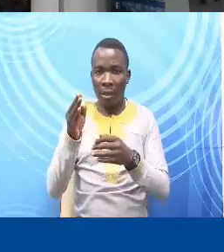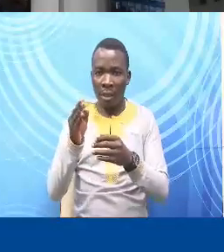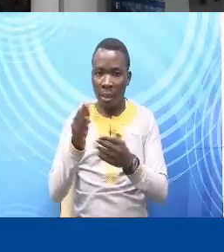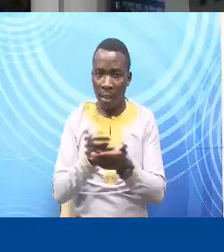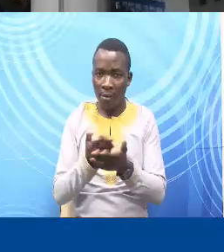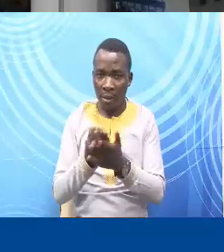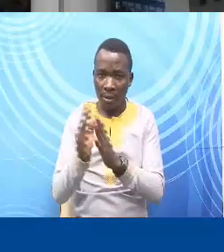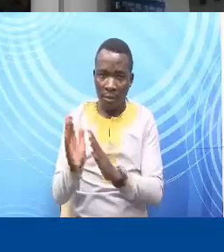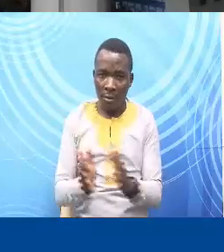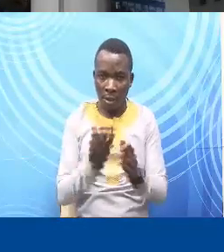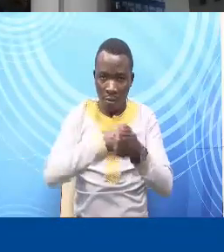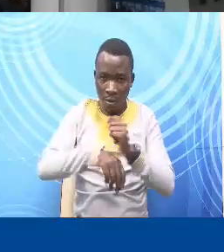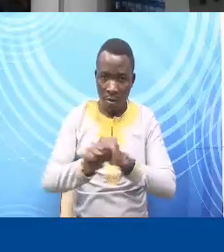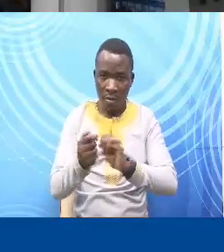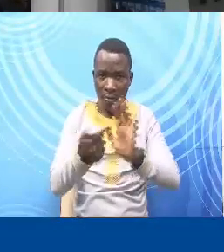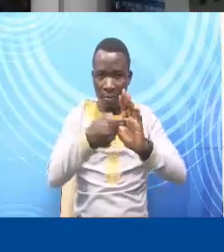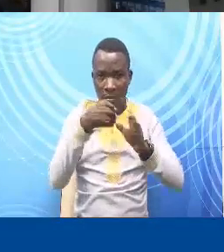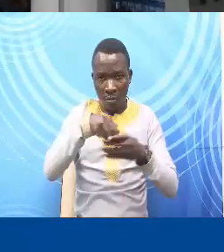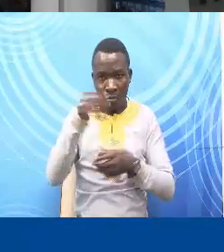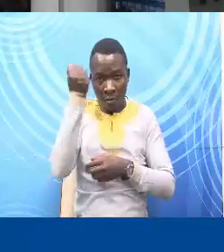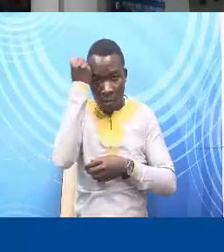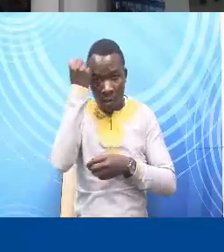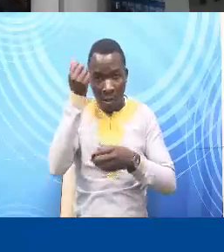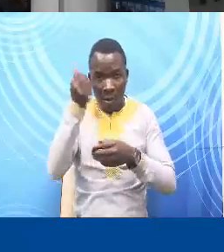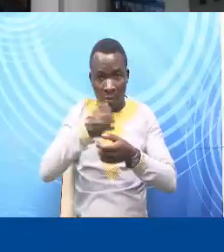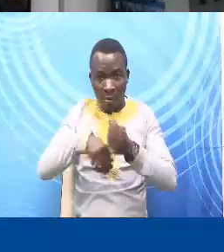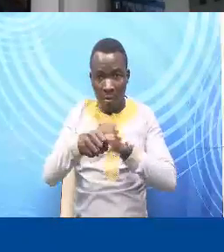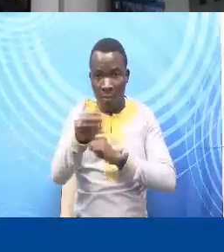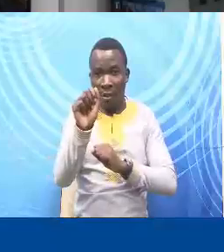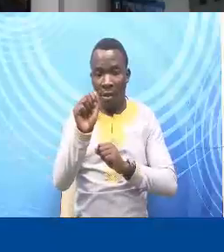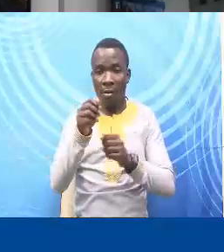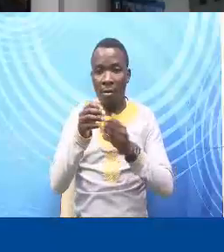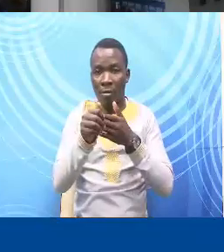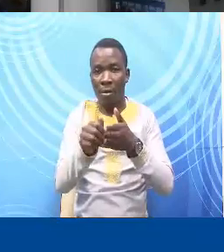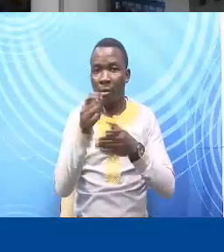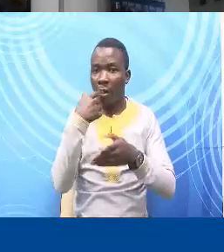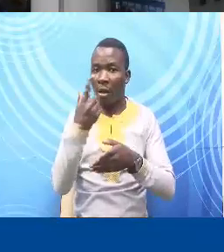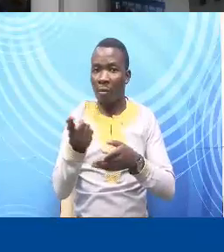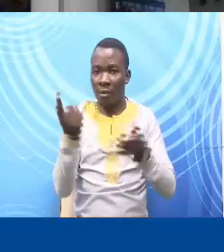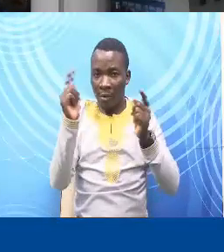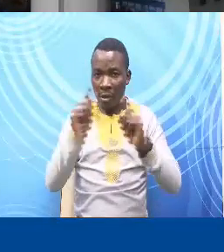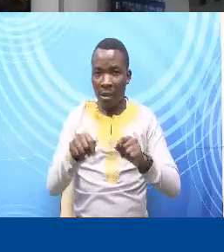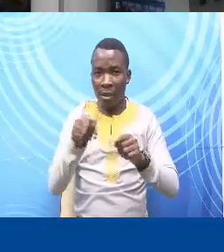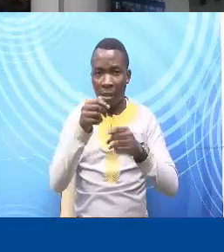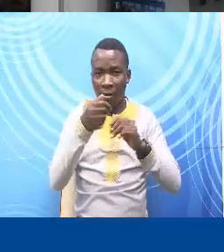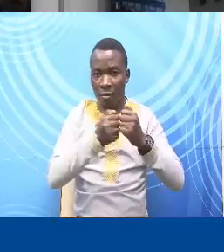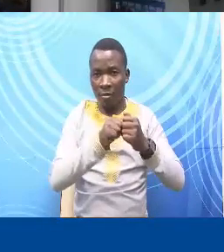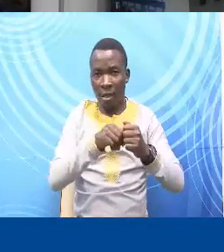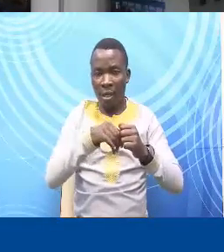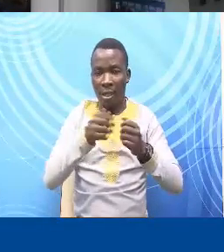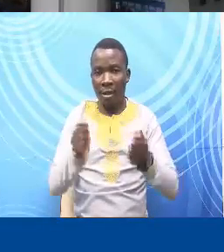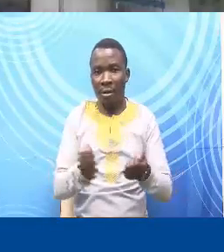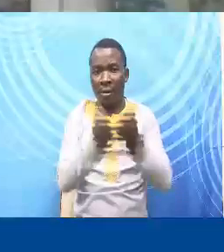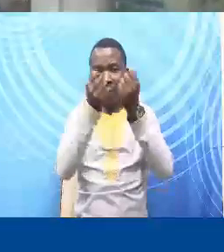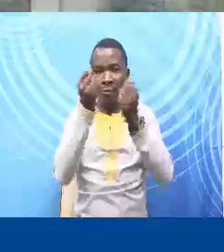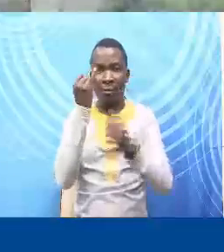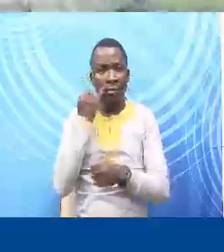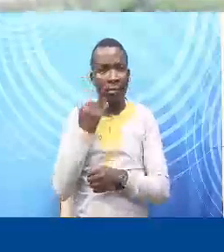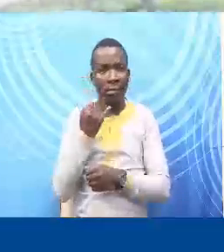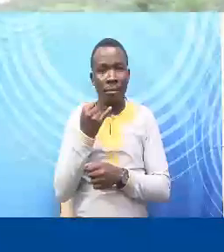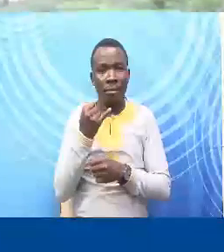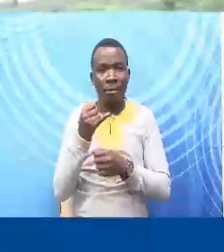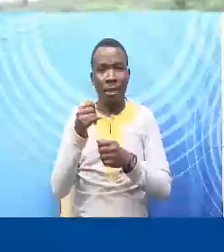ubuhinzi bwabo mu gihe ubuyobozi bw'akarere bwabwiye BTN TV ko bwahagurukiye guhashya ibiza. Mahoro Samson.